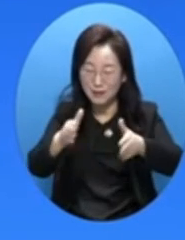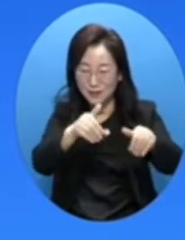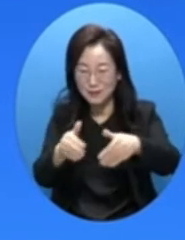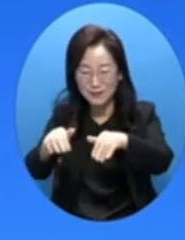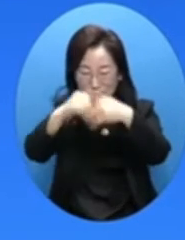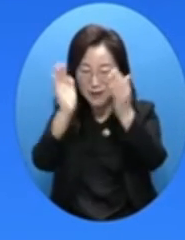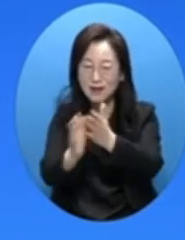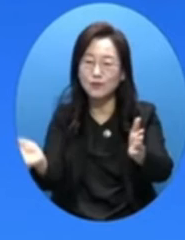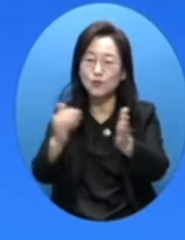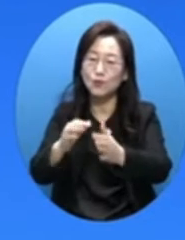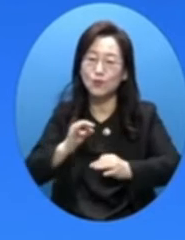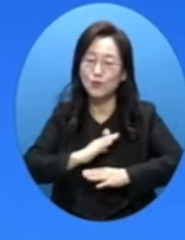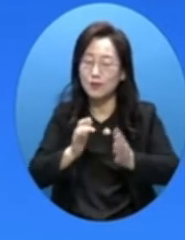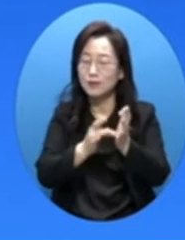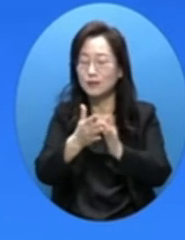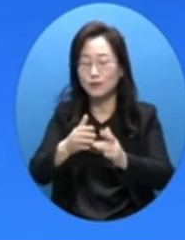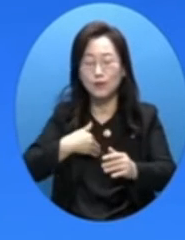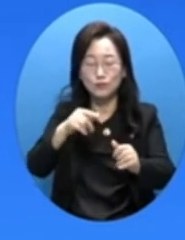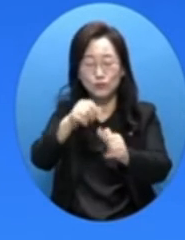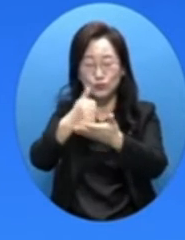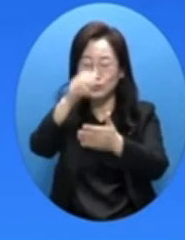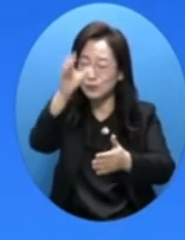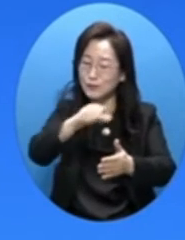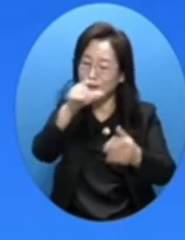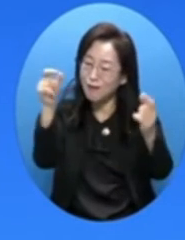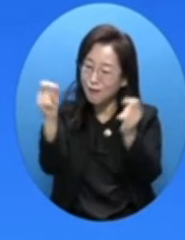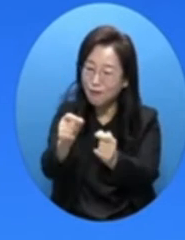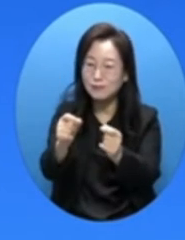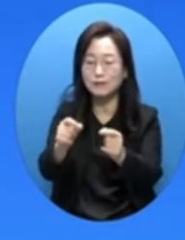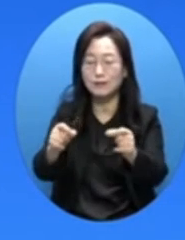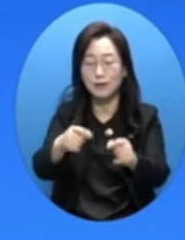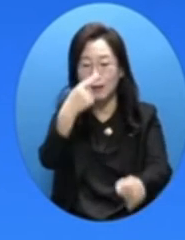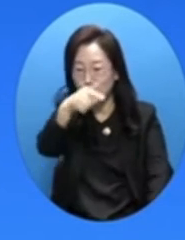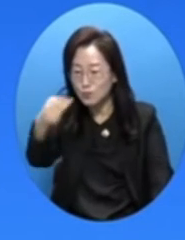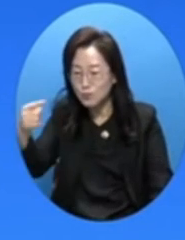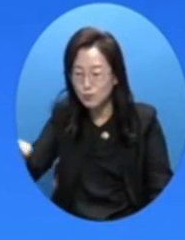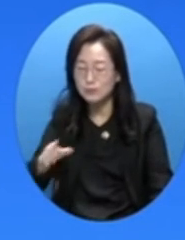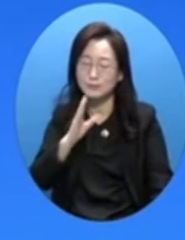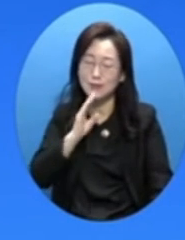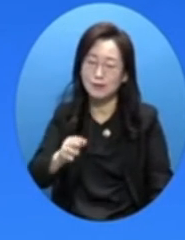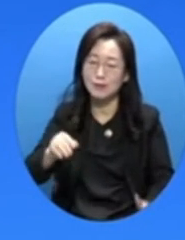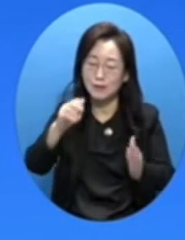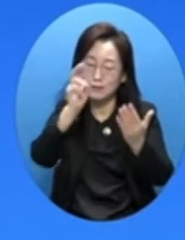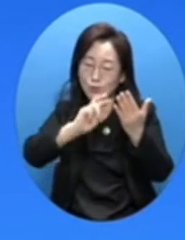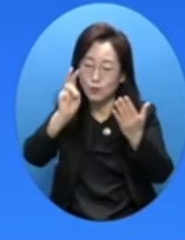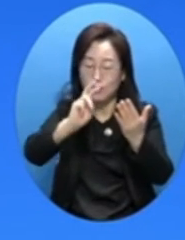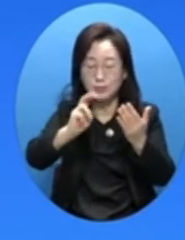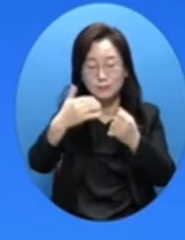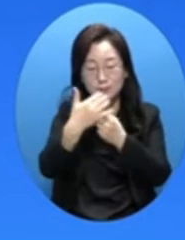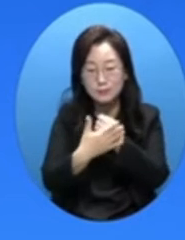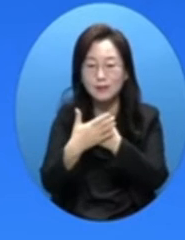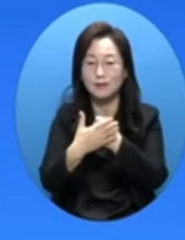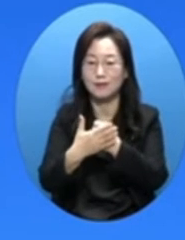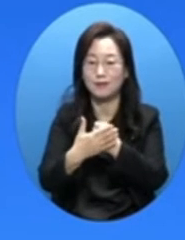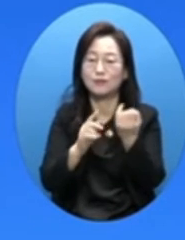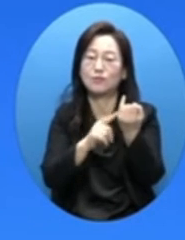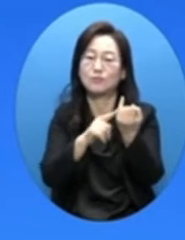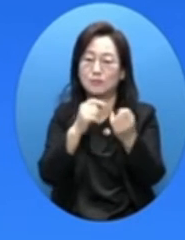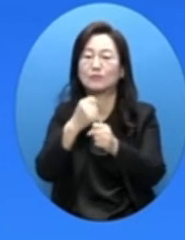구세주 예수 내주 십자가로 가까이 나를 이끄시고, 이 모든 찬송을 주옥 같은 찬송을 우리 번외적인 크로스 선생님이